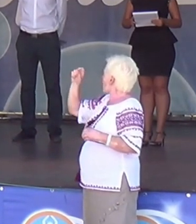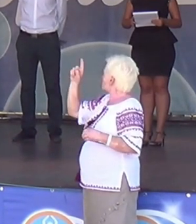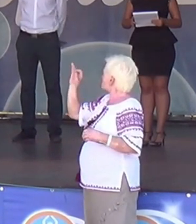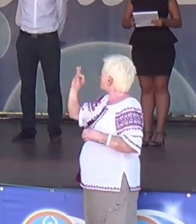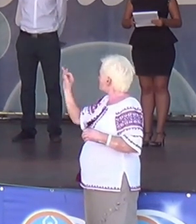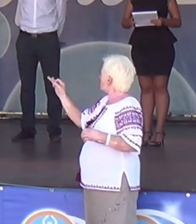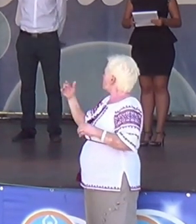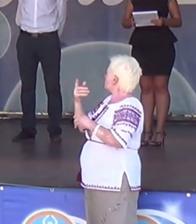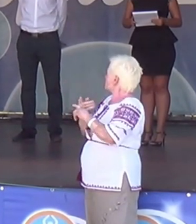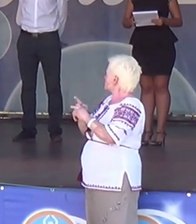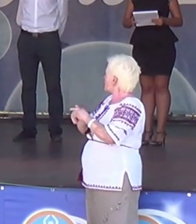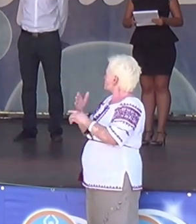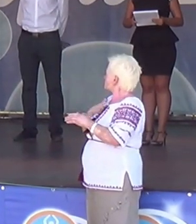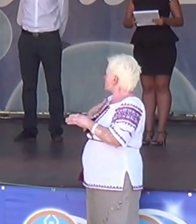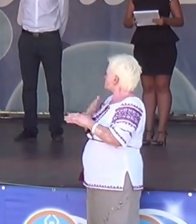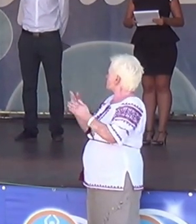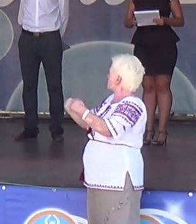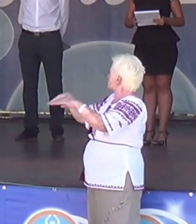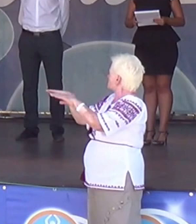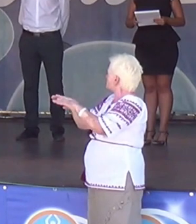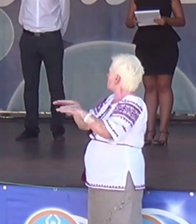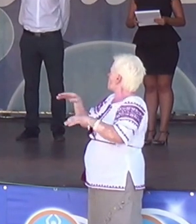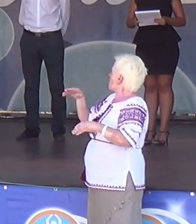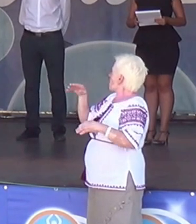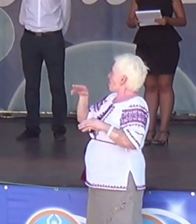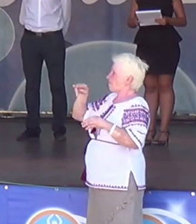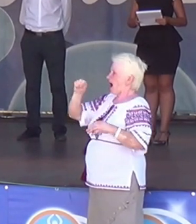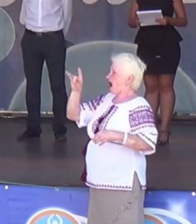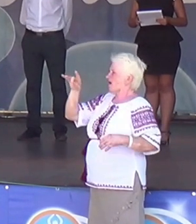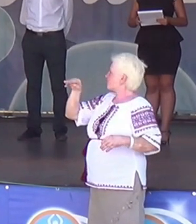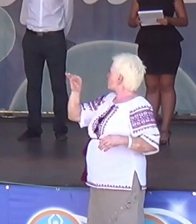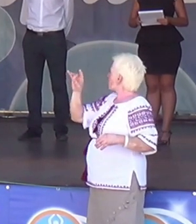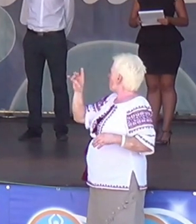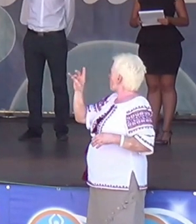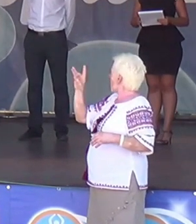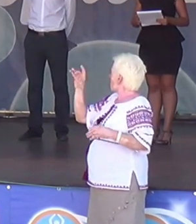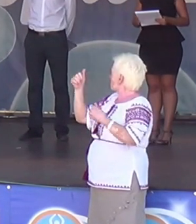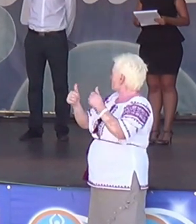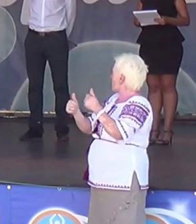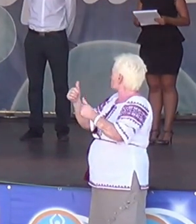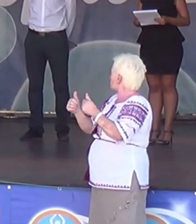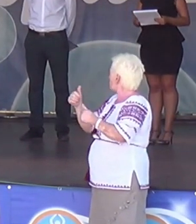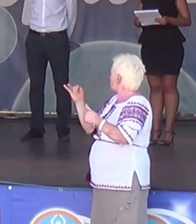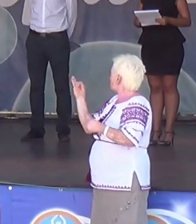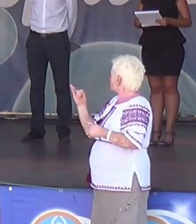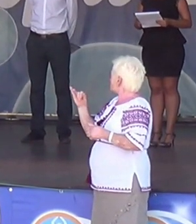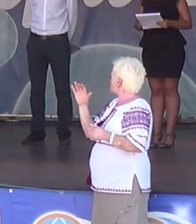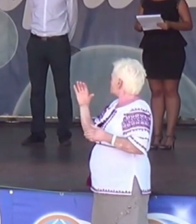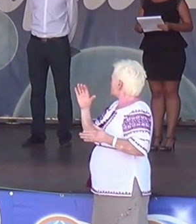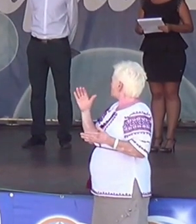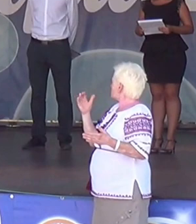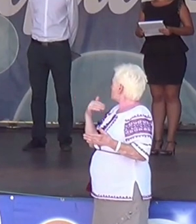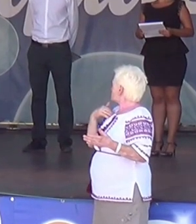они являются нашими самыми, так сказать, близкими партнерами, и мы с ними очень хорошо работаем. И теперь вот